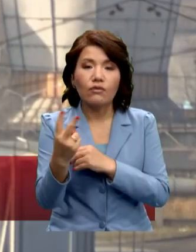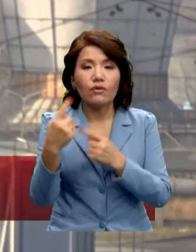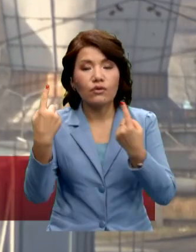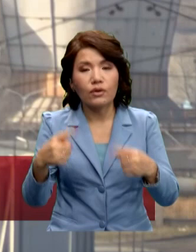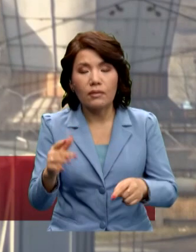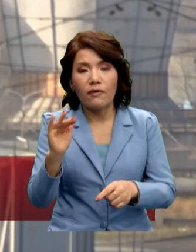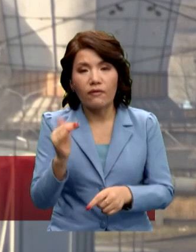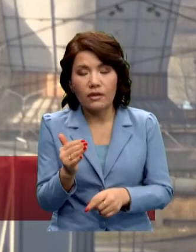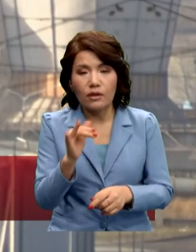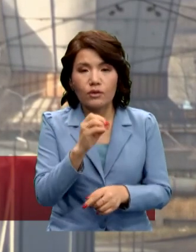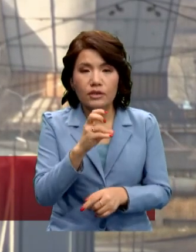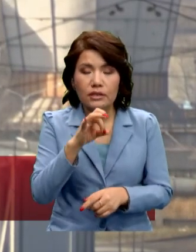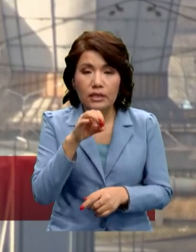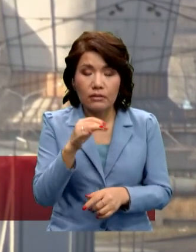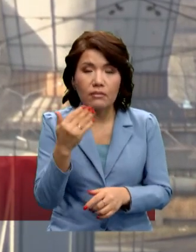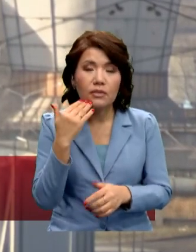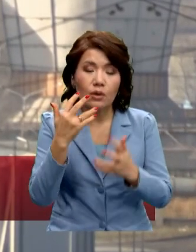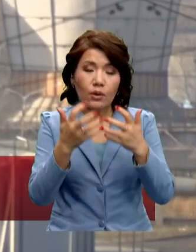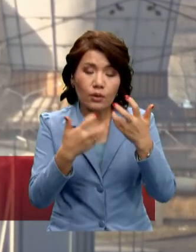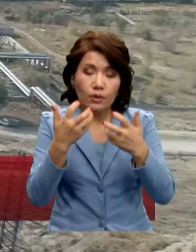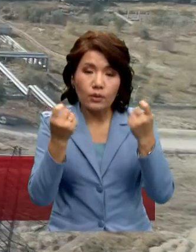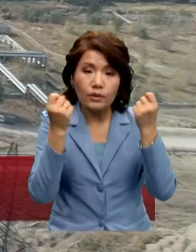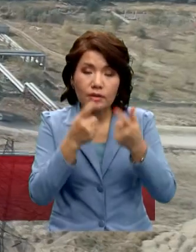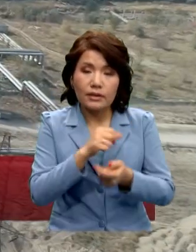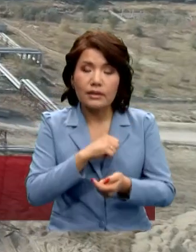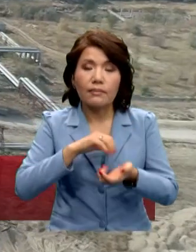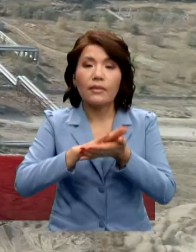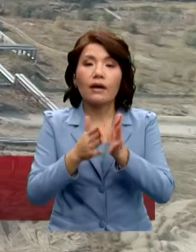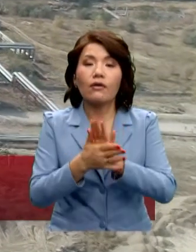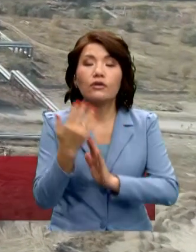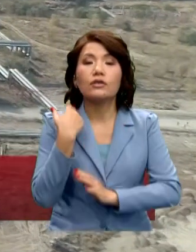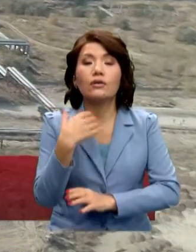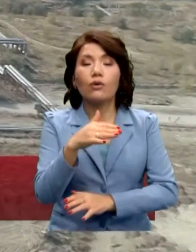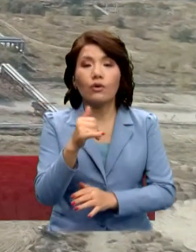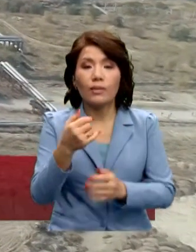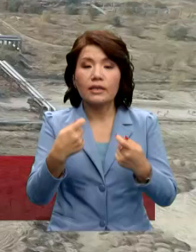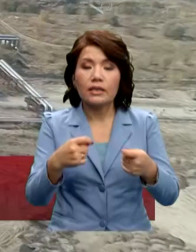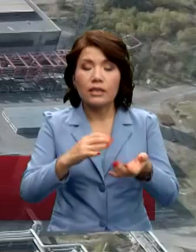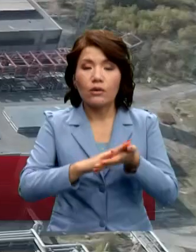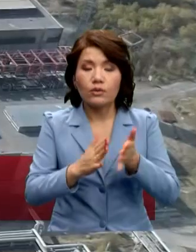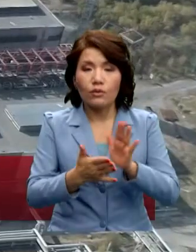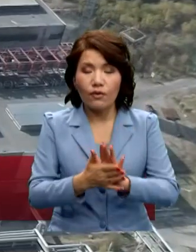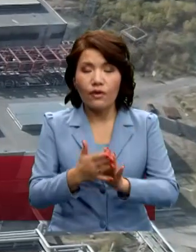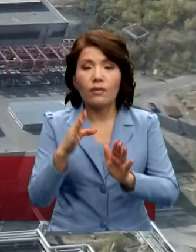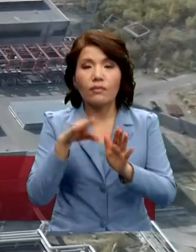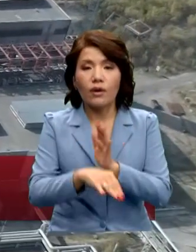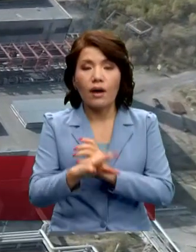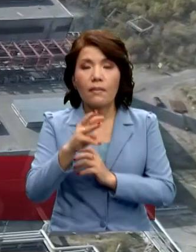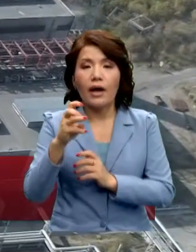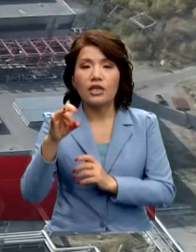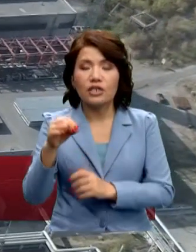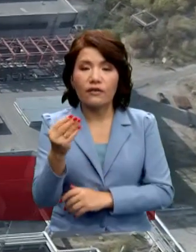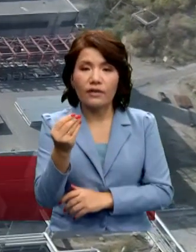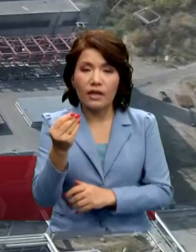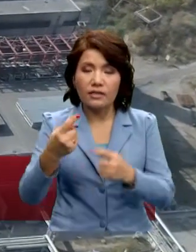другими финансовыми учреждениями, уточняется. Сам договор займа заключался при рыночных условиях с учетом маржи